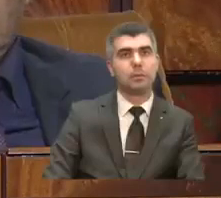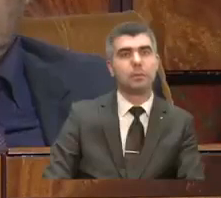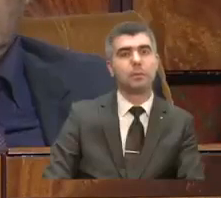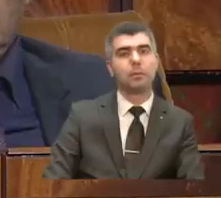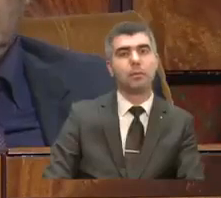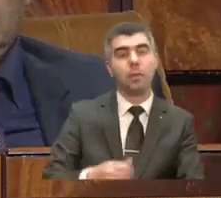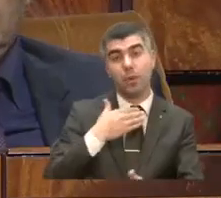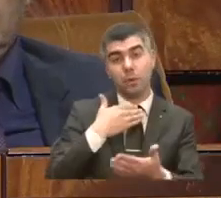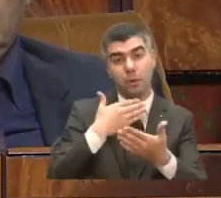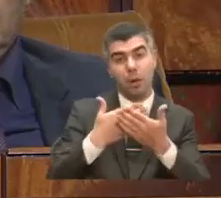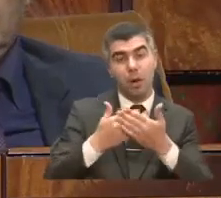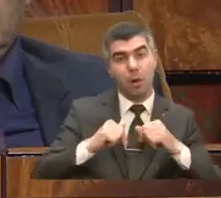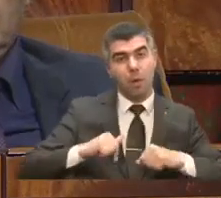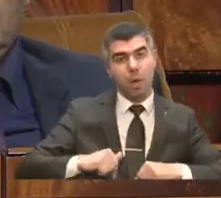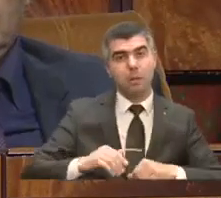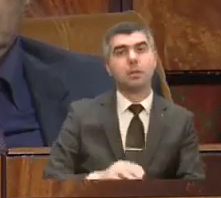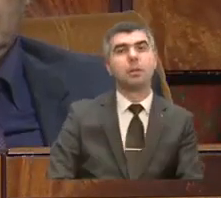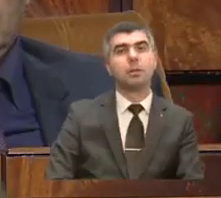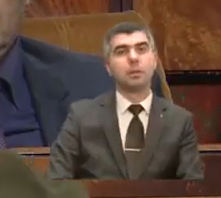كاتب الدوله المحترم،